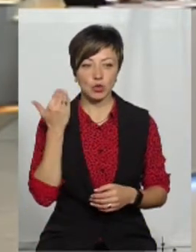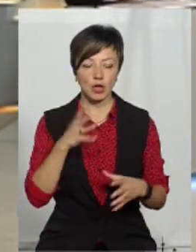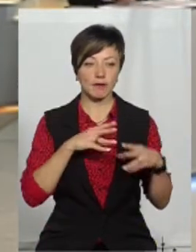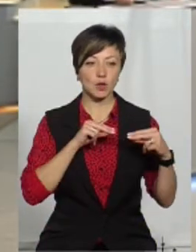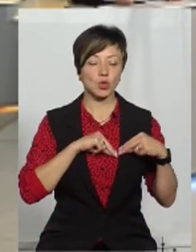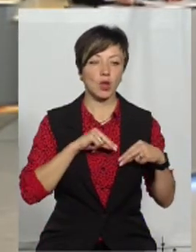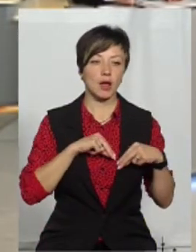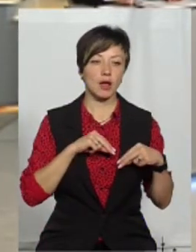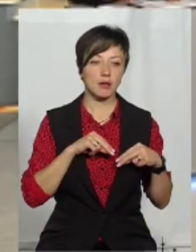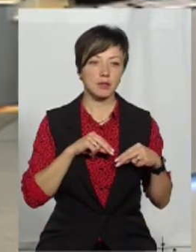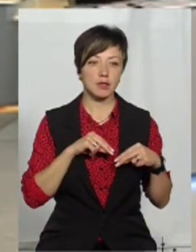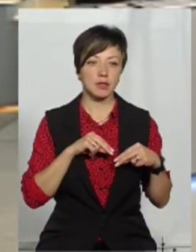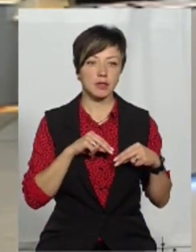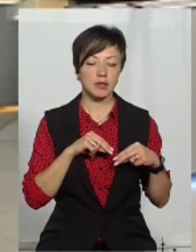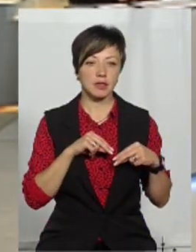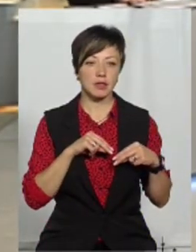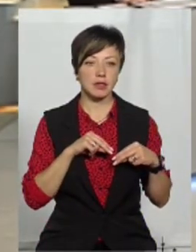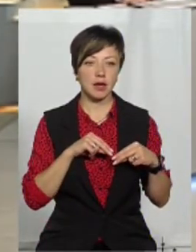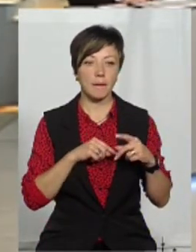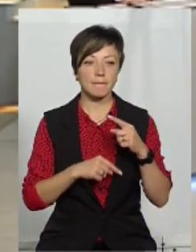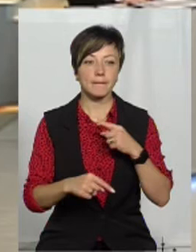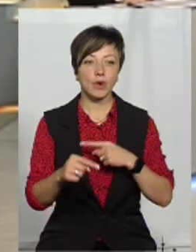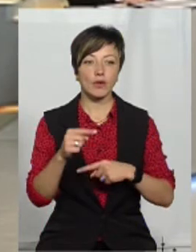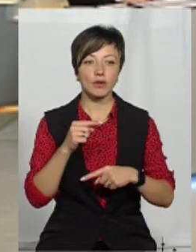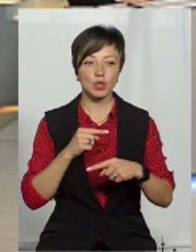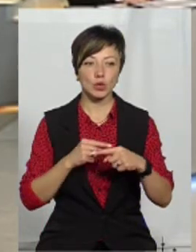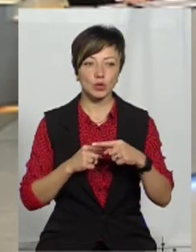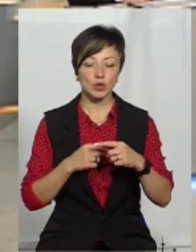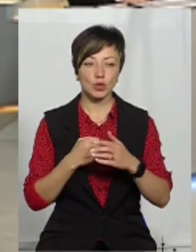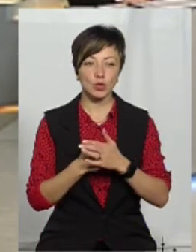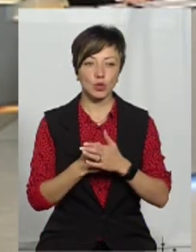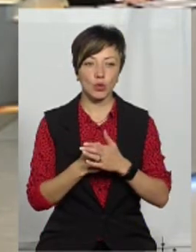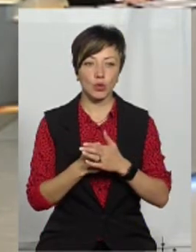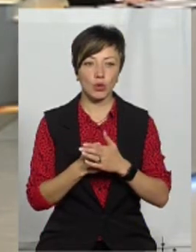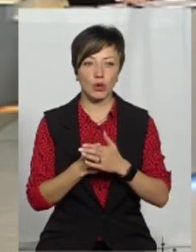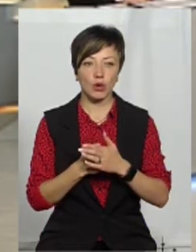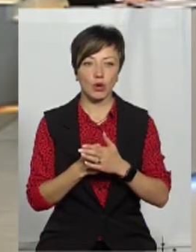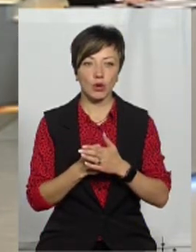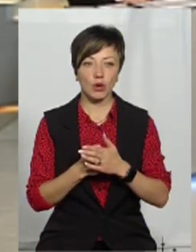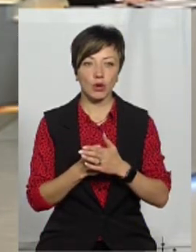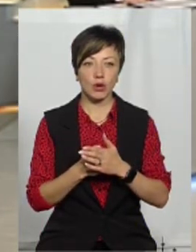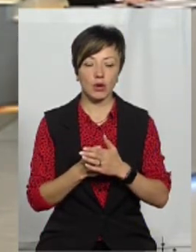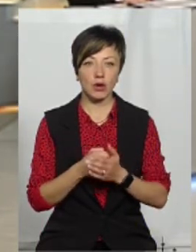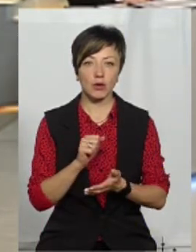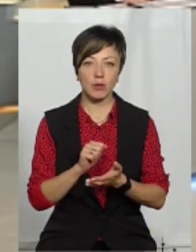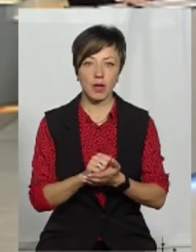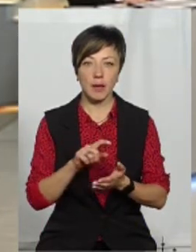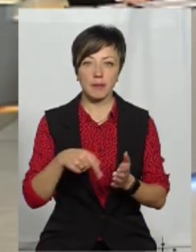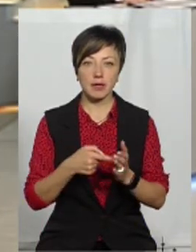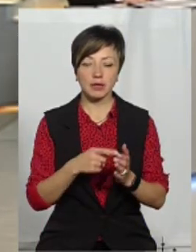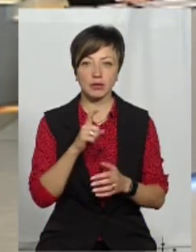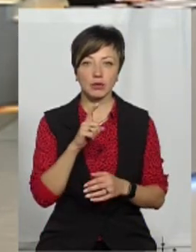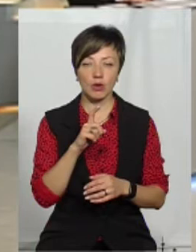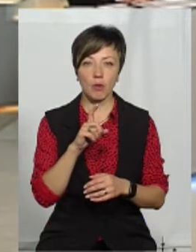колегами, скажімо так, повернулися до хартії міста Модесто, там, тому що наш один колега, Іван Бухал, він